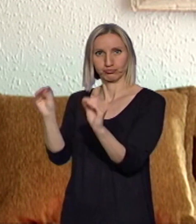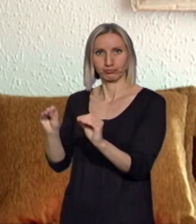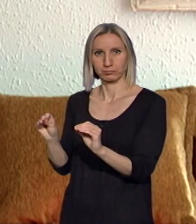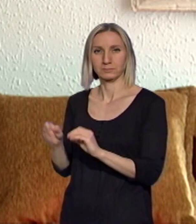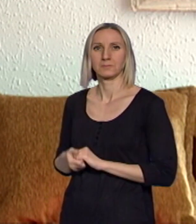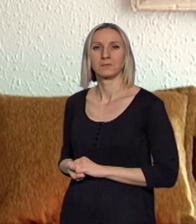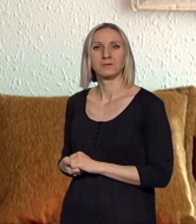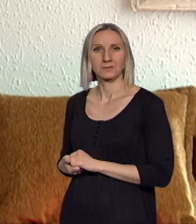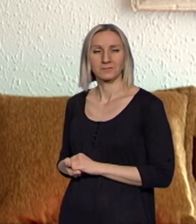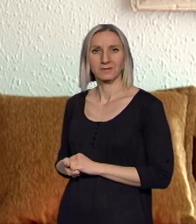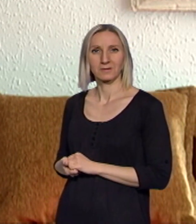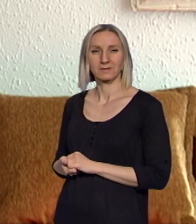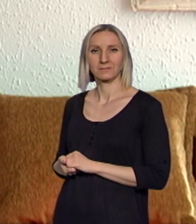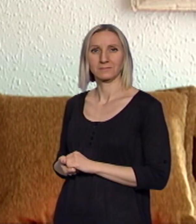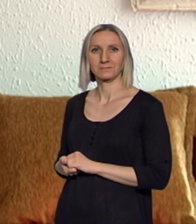da sestre